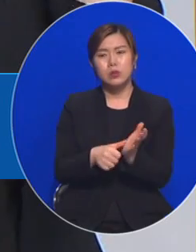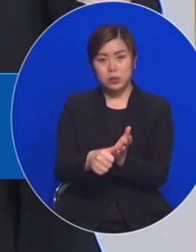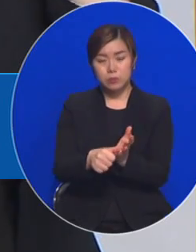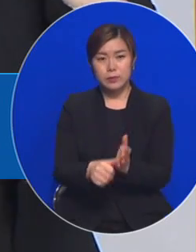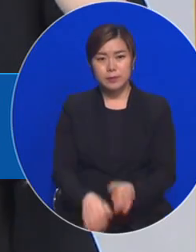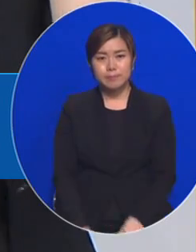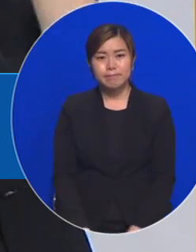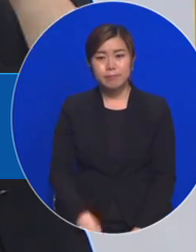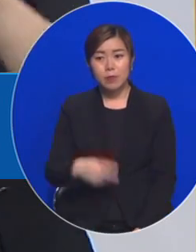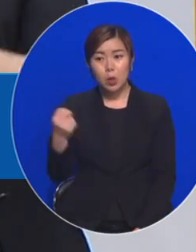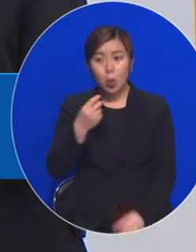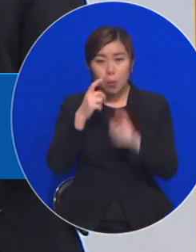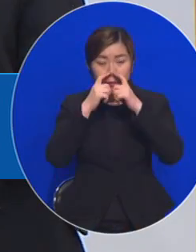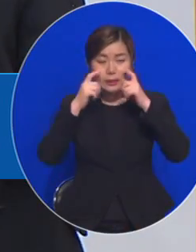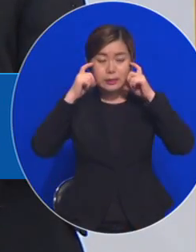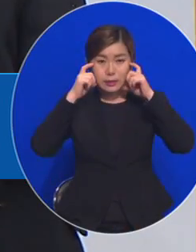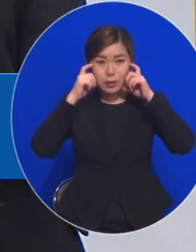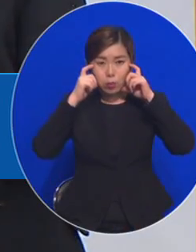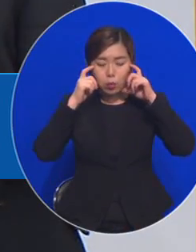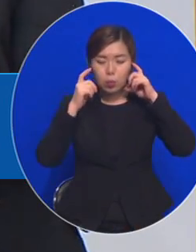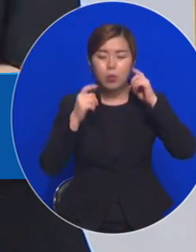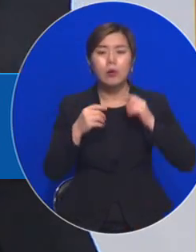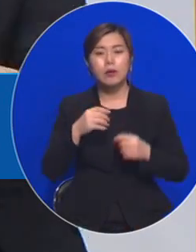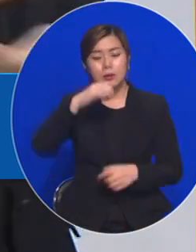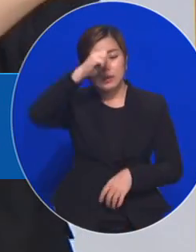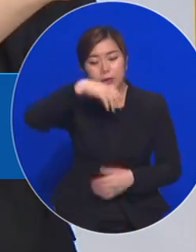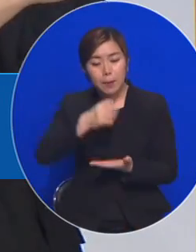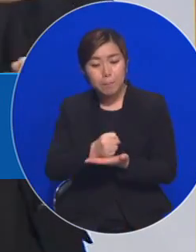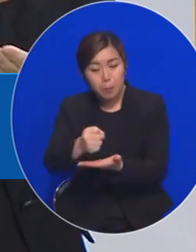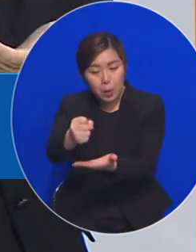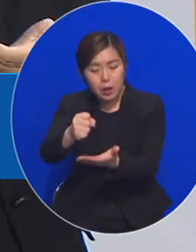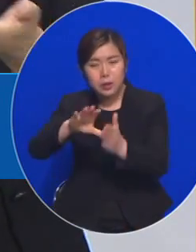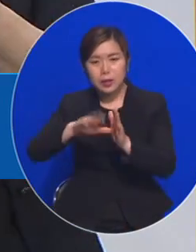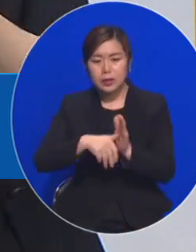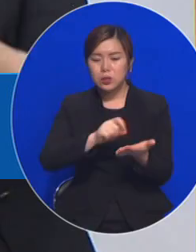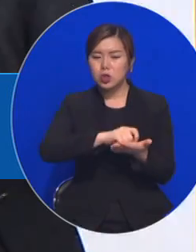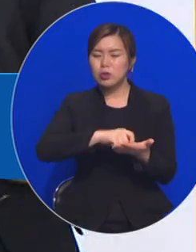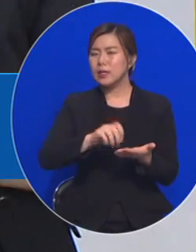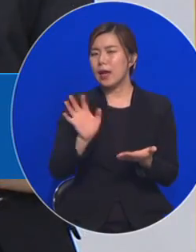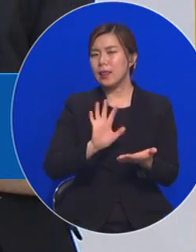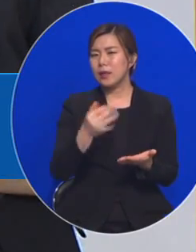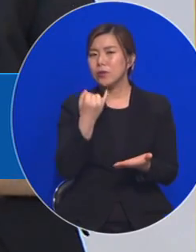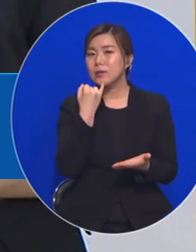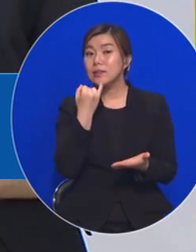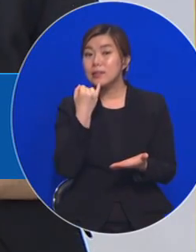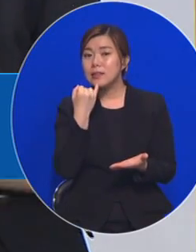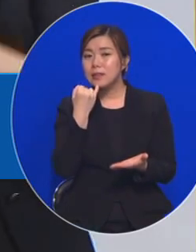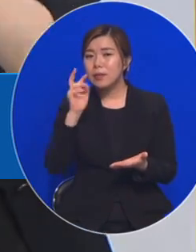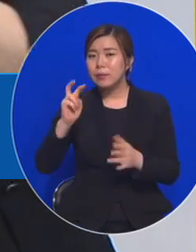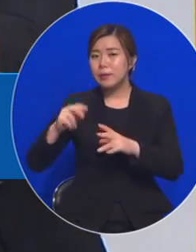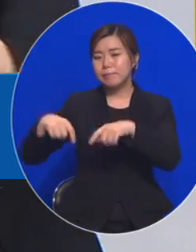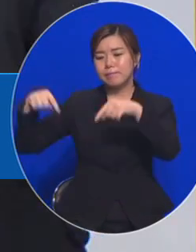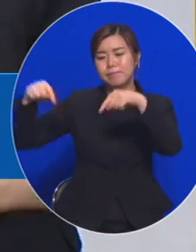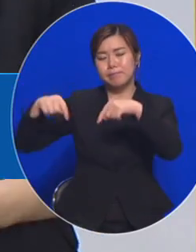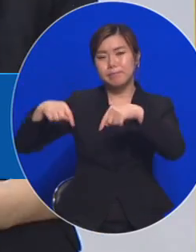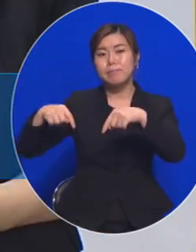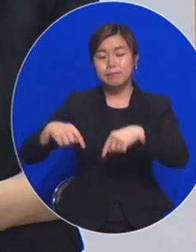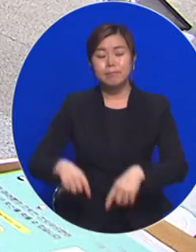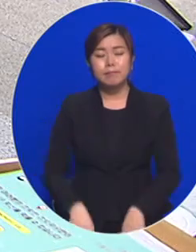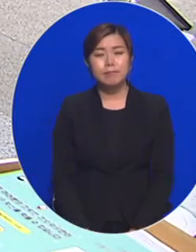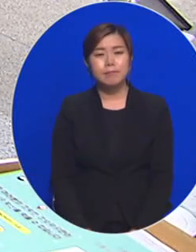매장에서 테이크아웃만 하는 경우에는 수기 명부 작성을 면제하는 방안도 관계 당국과 협의하여